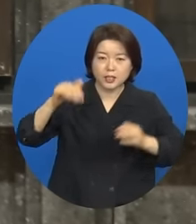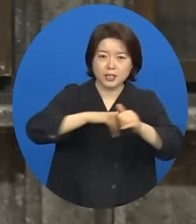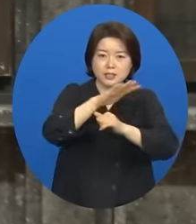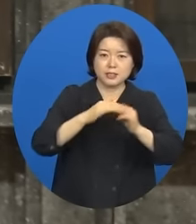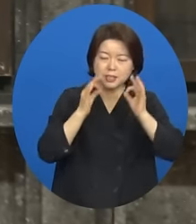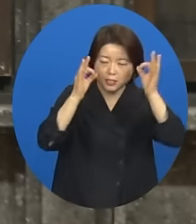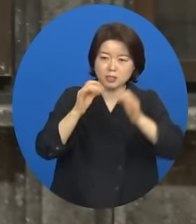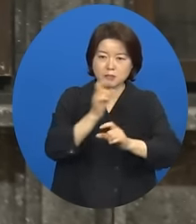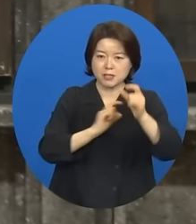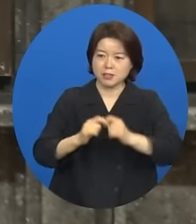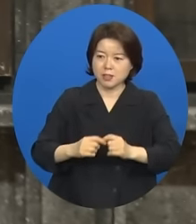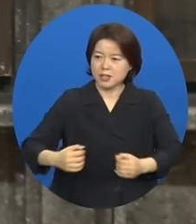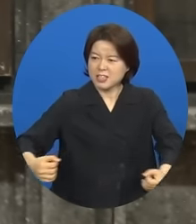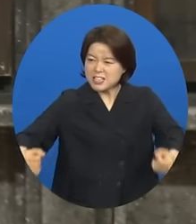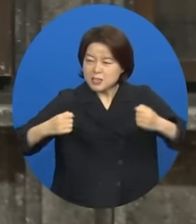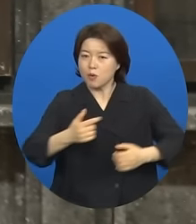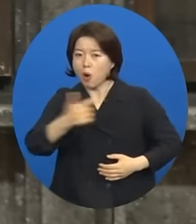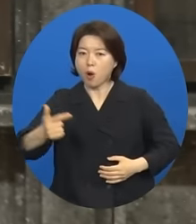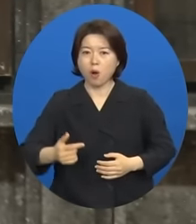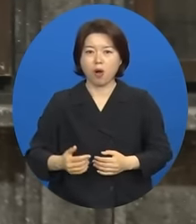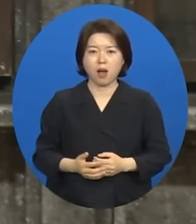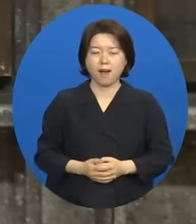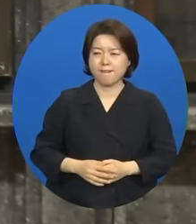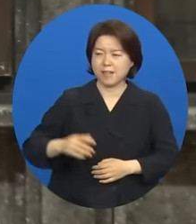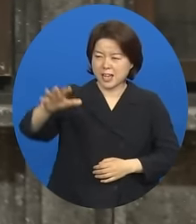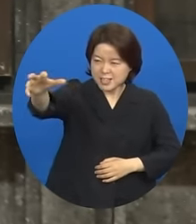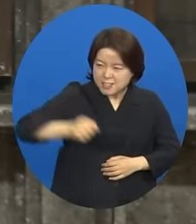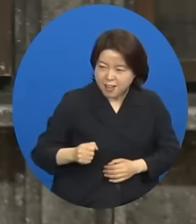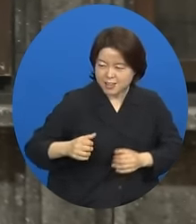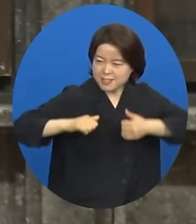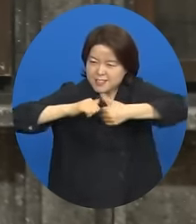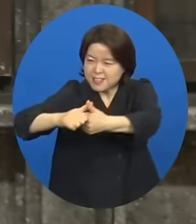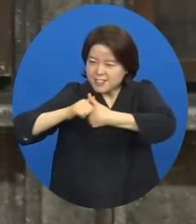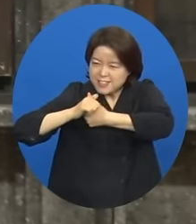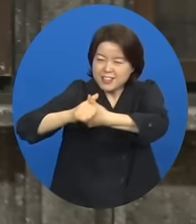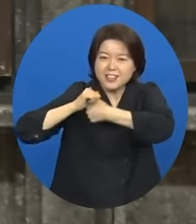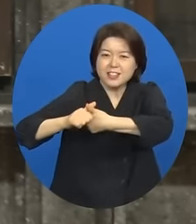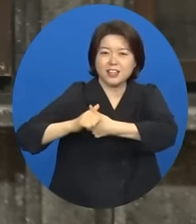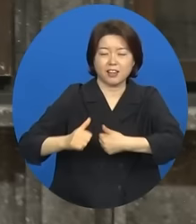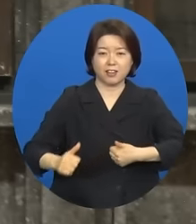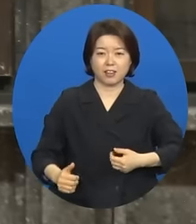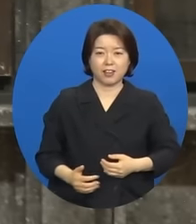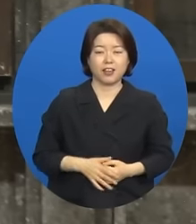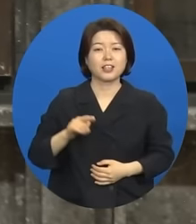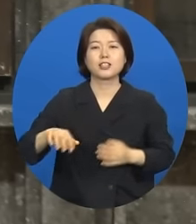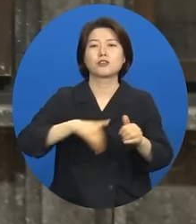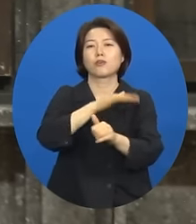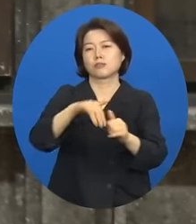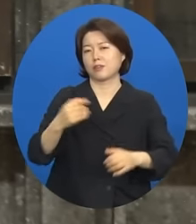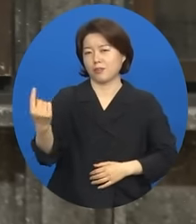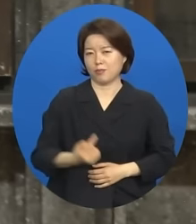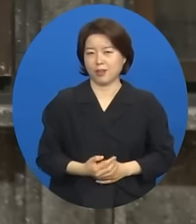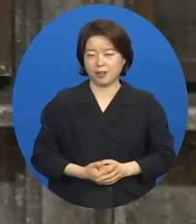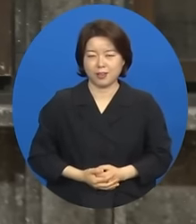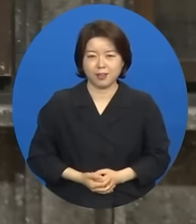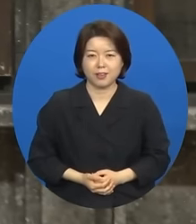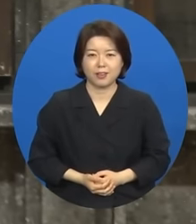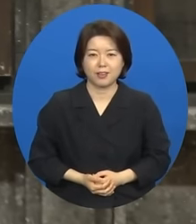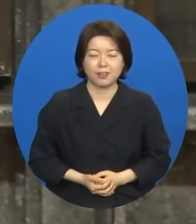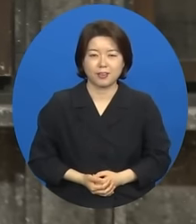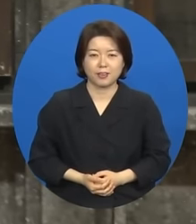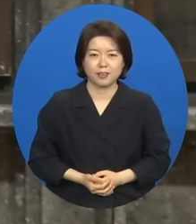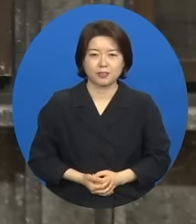절박한 사람이 더 초인적인 힘이 나는 거 아시죠? 그러니까 막 붙잡고 막 도무지 막 이렇게 된 상황이 된 거예요.